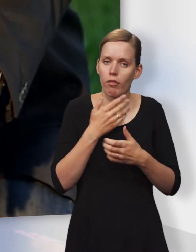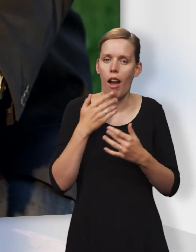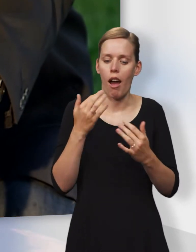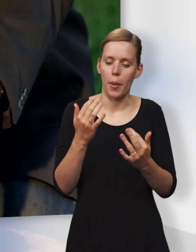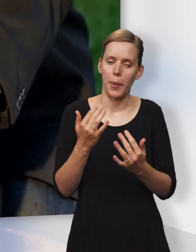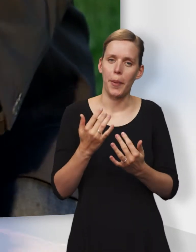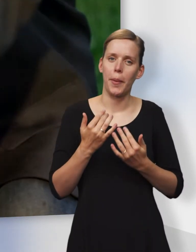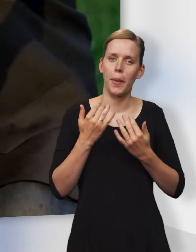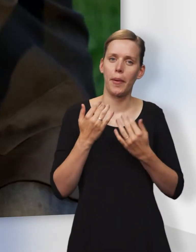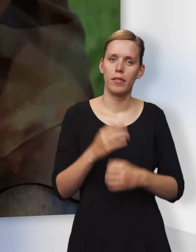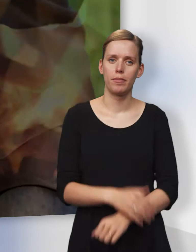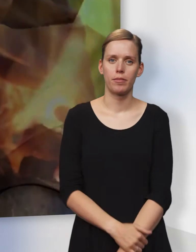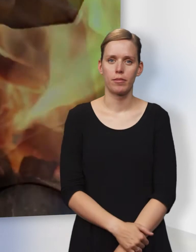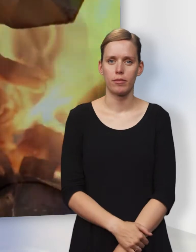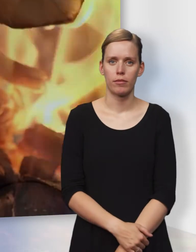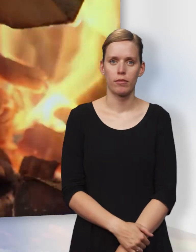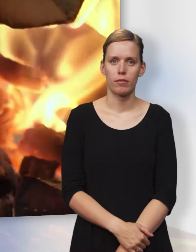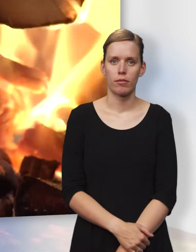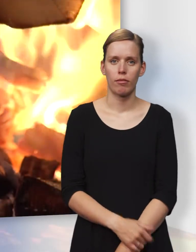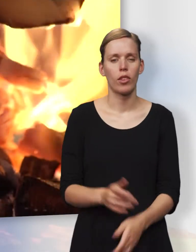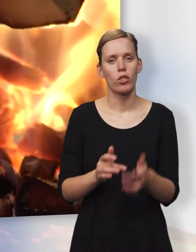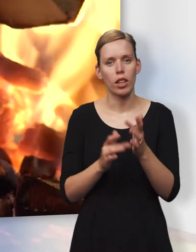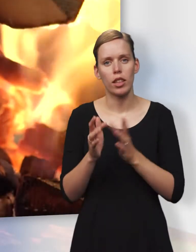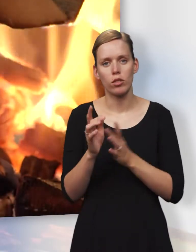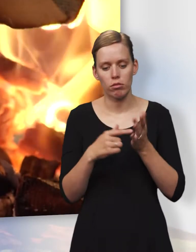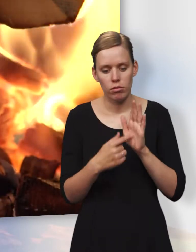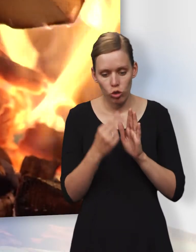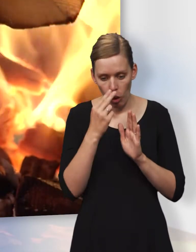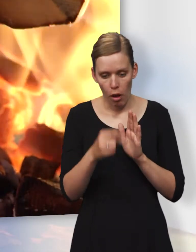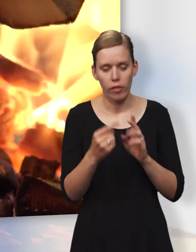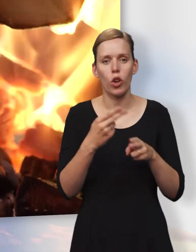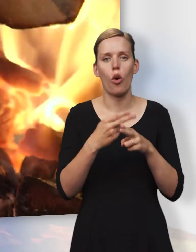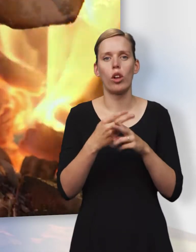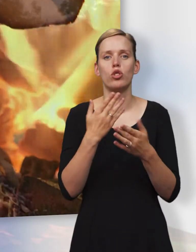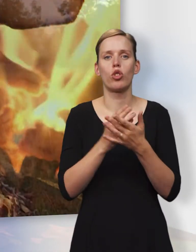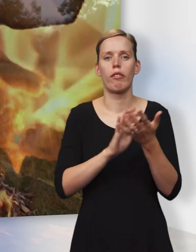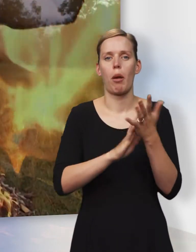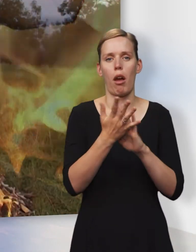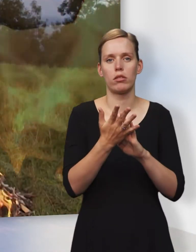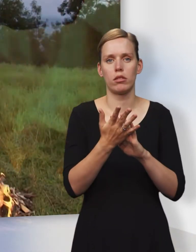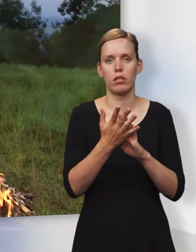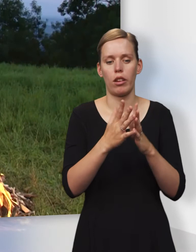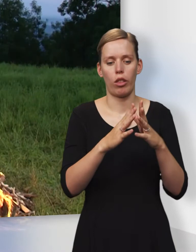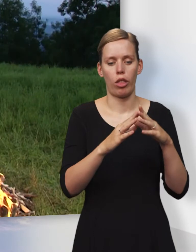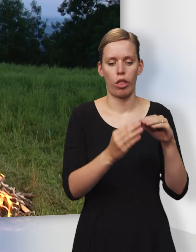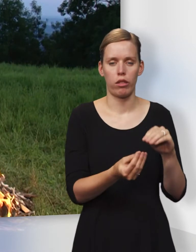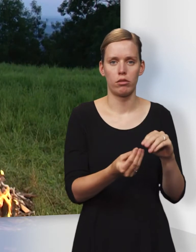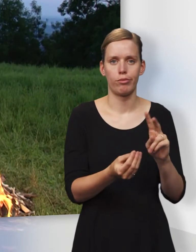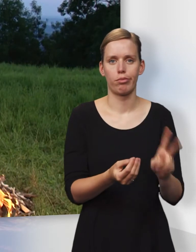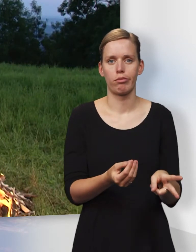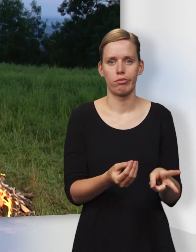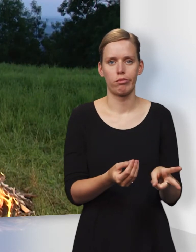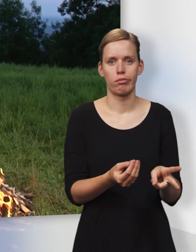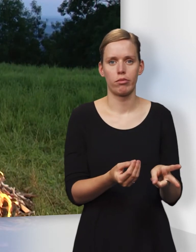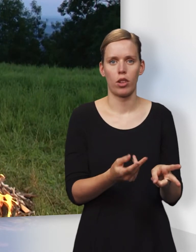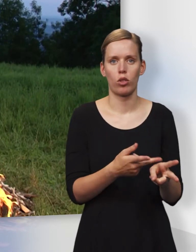auf verbranntes Holz, auf eine Kohle, die schon verglüht ist, die abseits vom Feuer